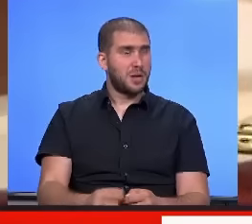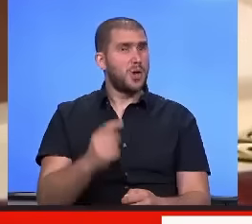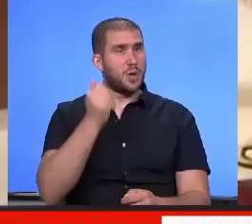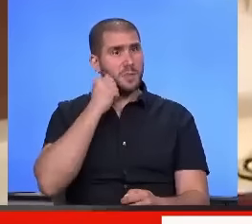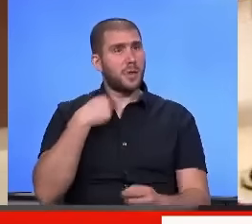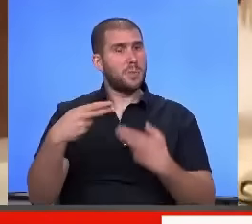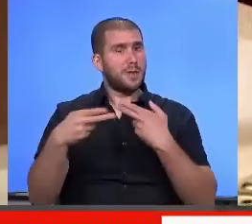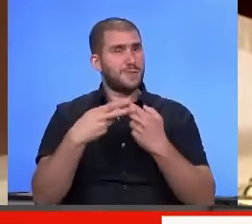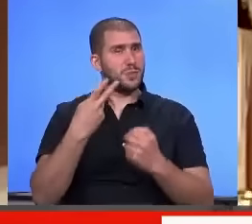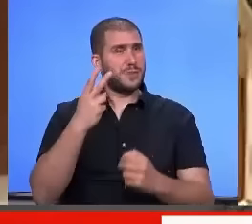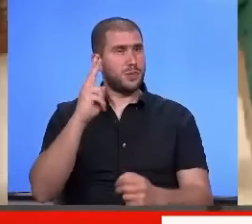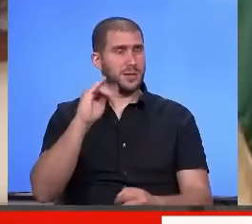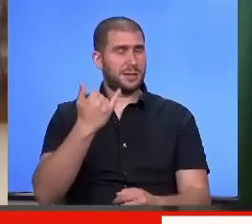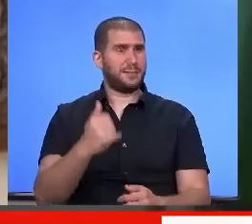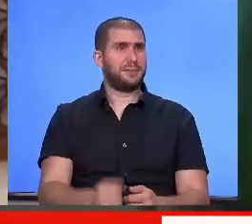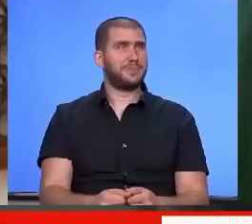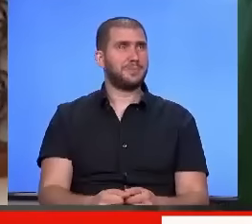closer.